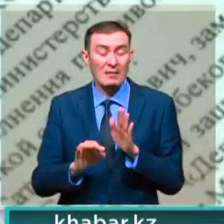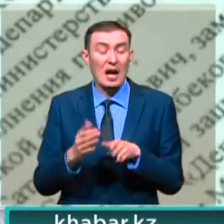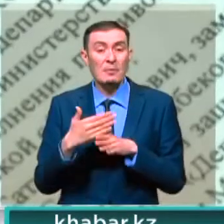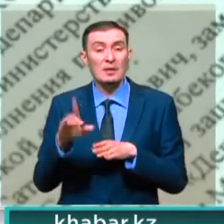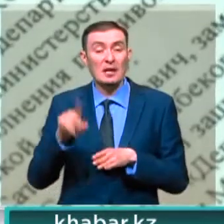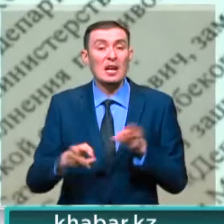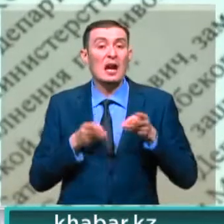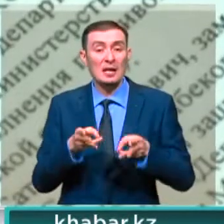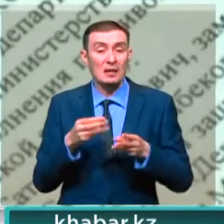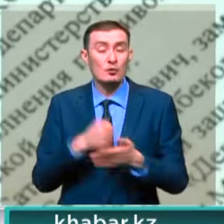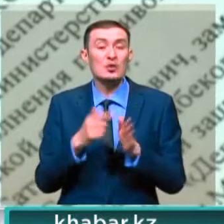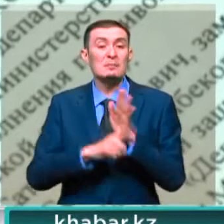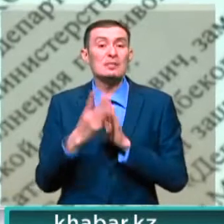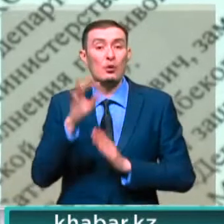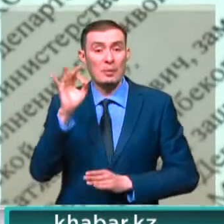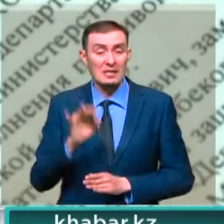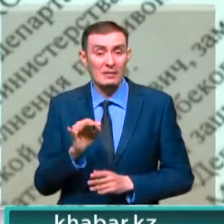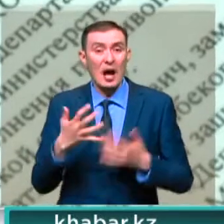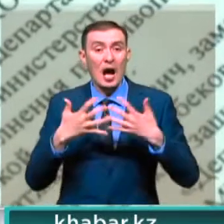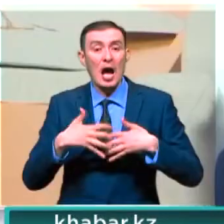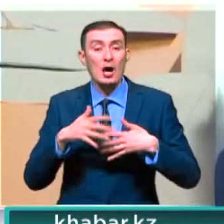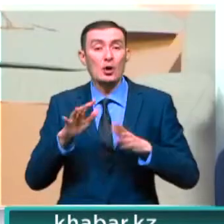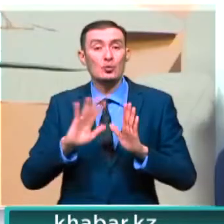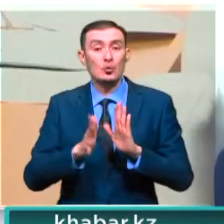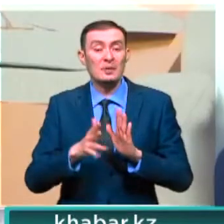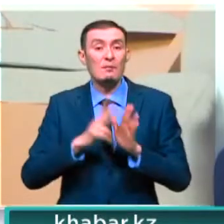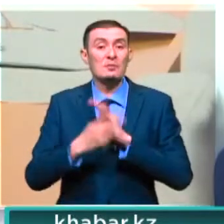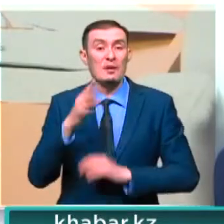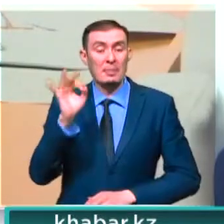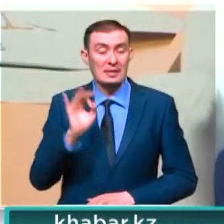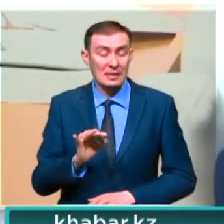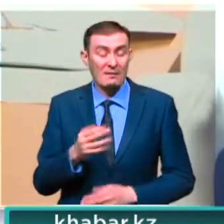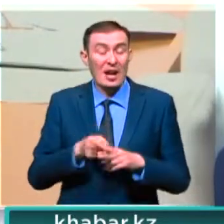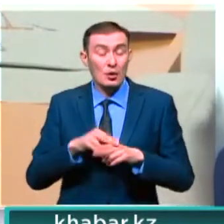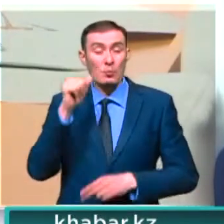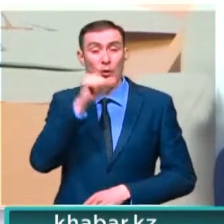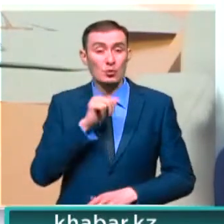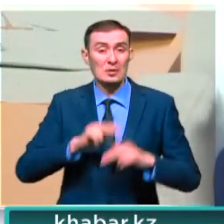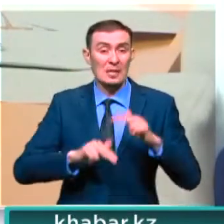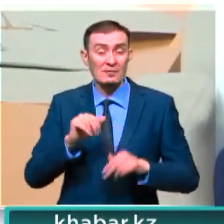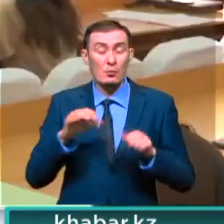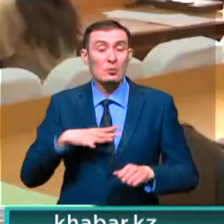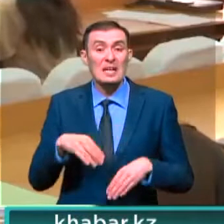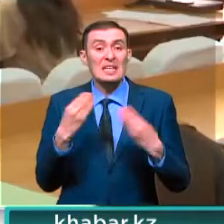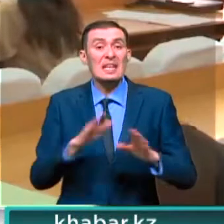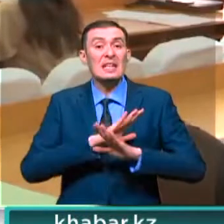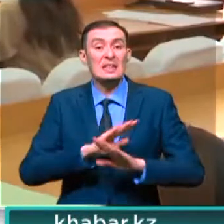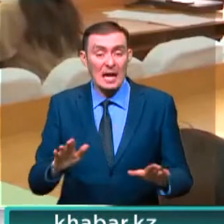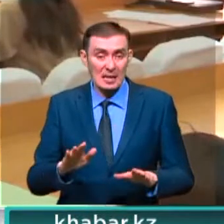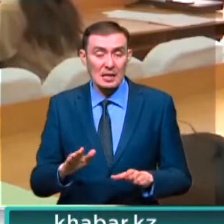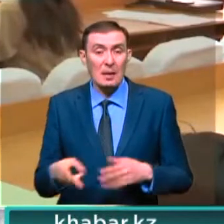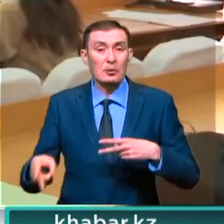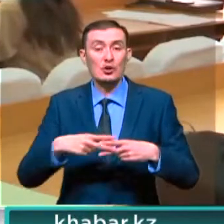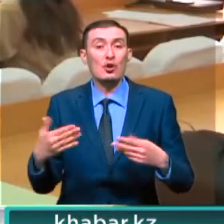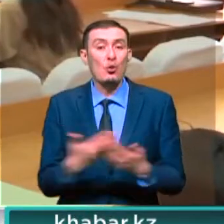отдельным котлоагрегатам 73%, а турбинам 82%. Отмечу, уже в этом году строителям могут не дать разрешение на